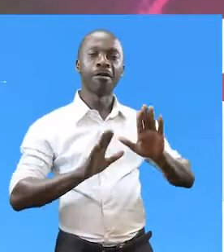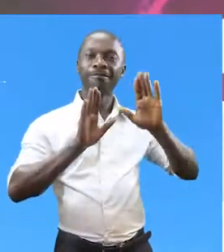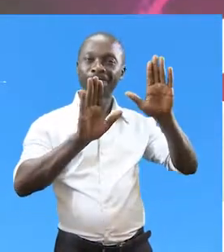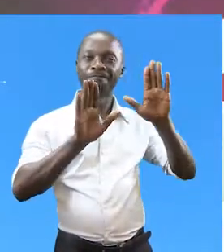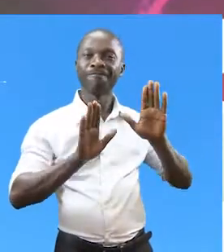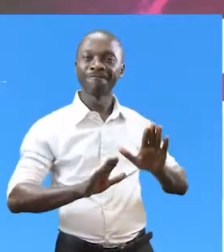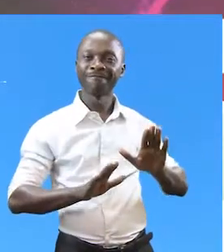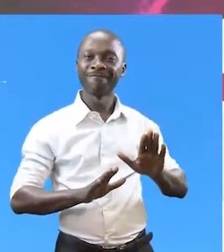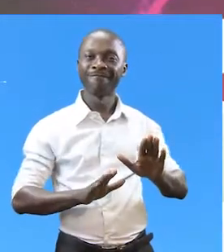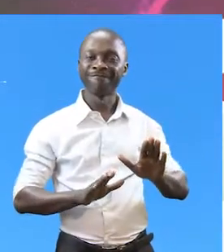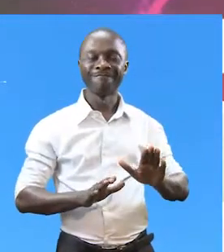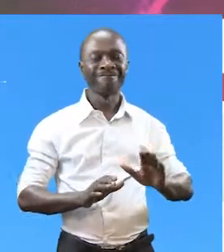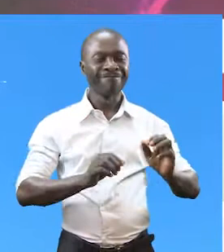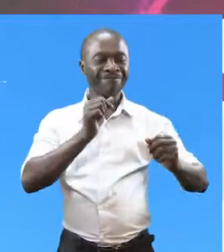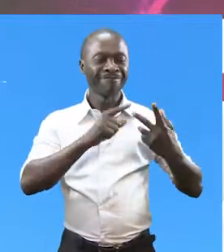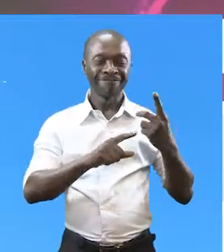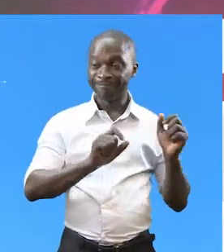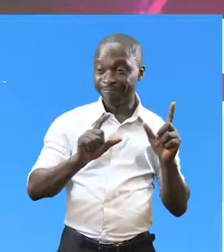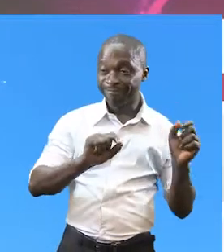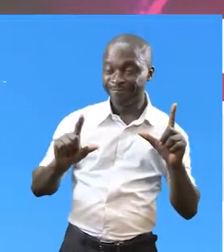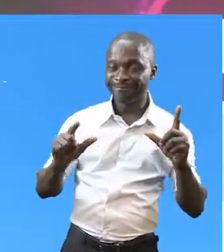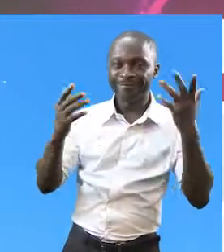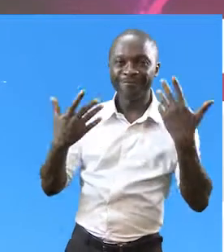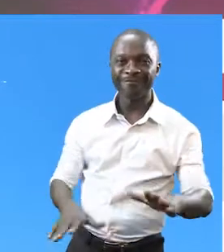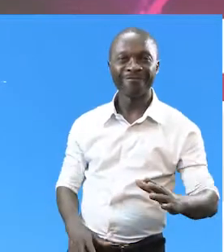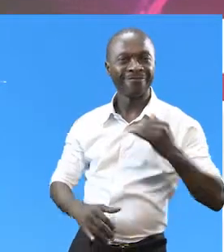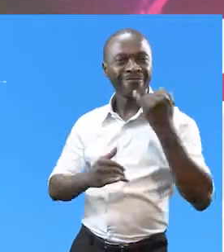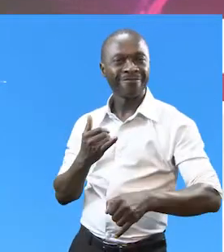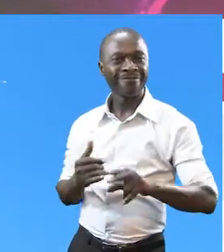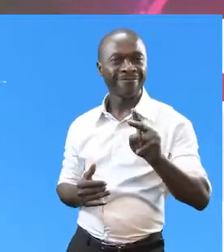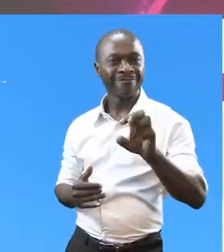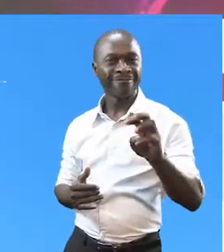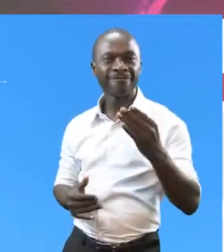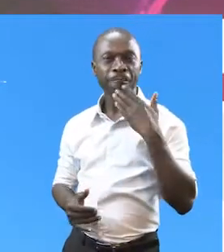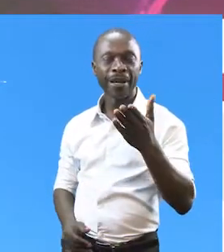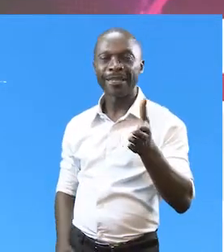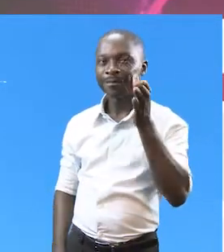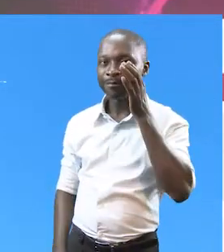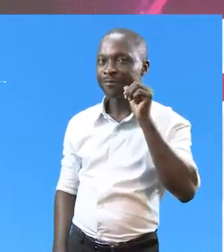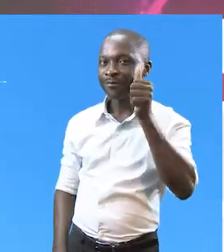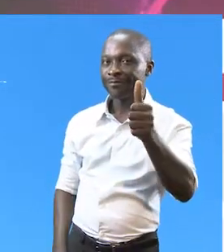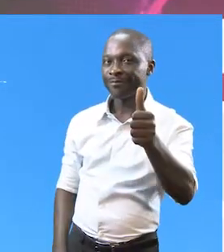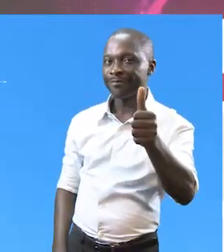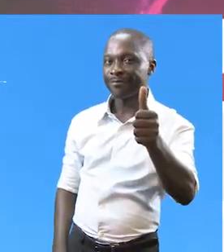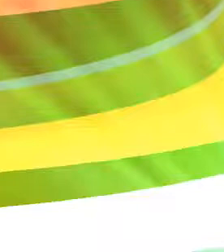Monsieur, c'est avec cette information que nous mettons un terme à ce journal. Merci d'avoir suivi. Retrouvons-nous demain, 20h.